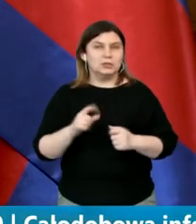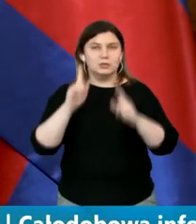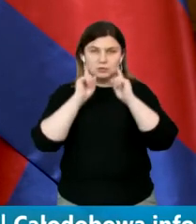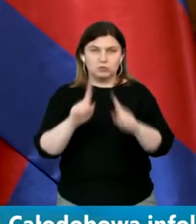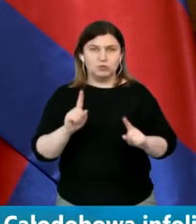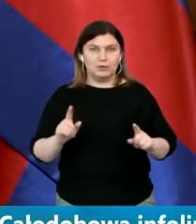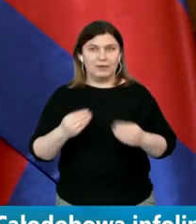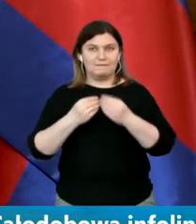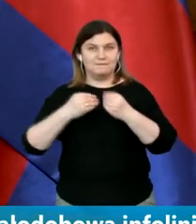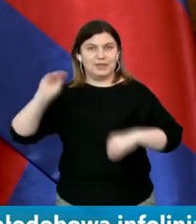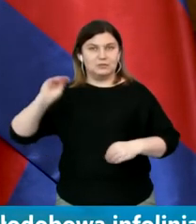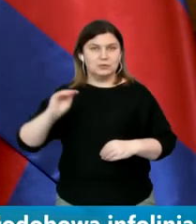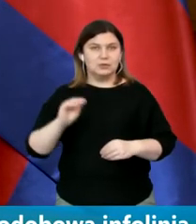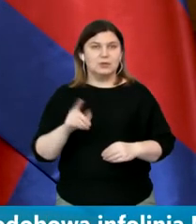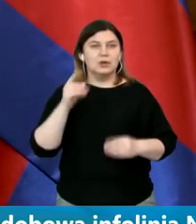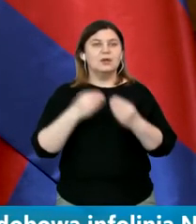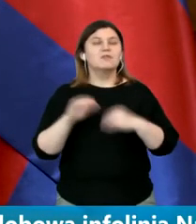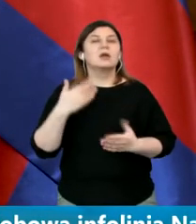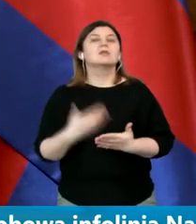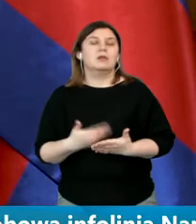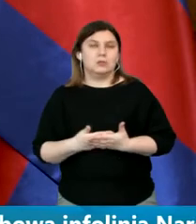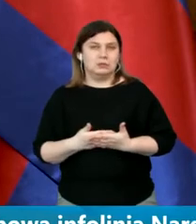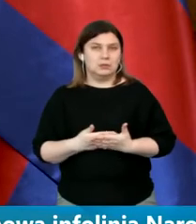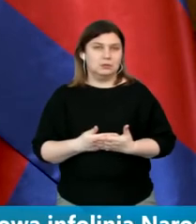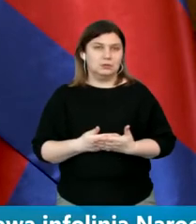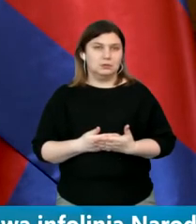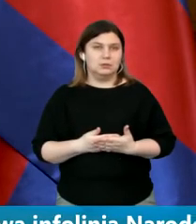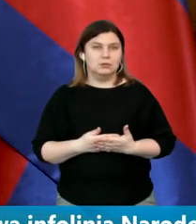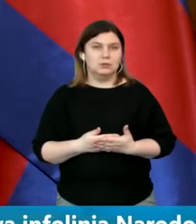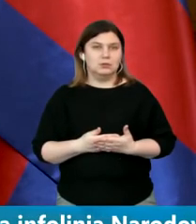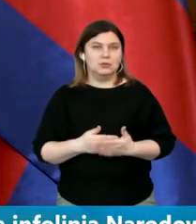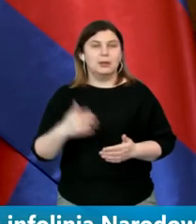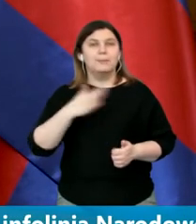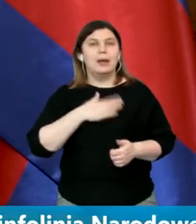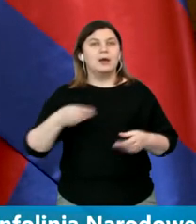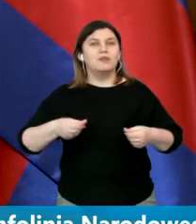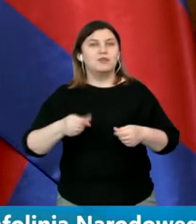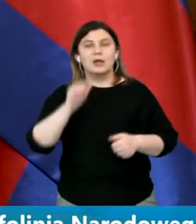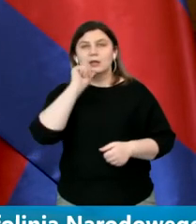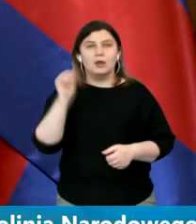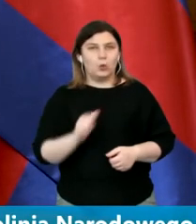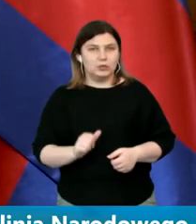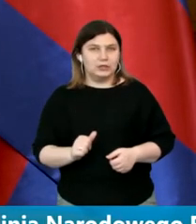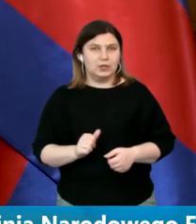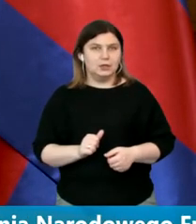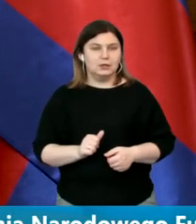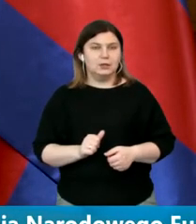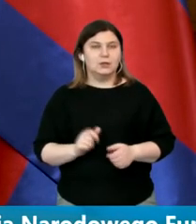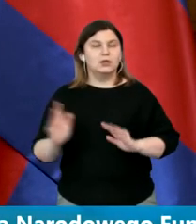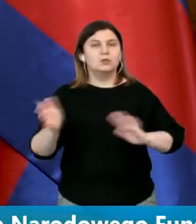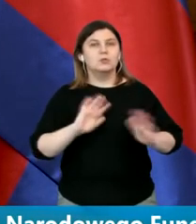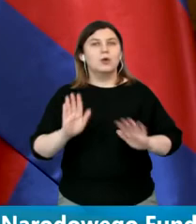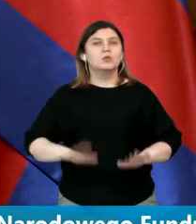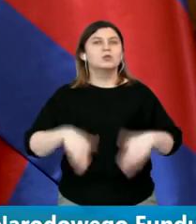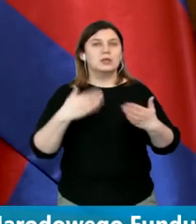czasie spiętrzyły. Spiętrzyły się dlatego, że mamy finansowania unijne. Sposób przyznawania